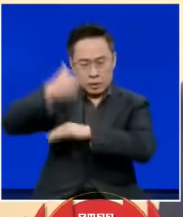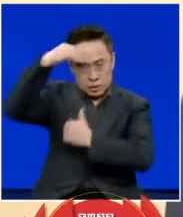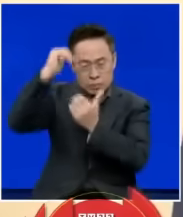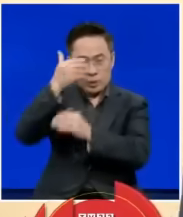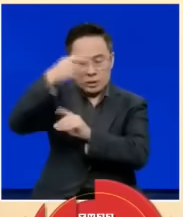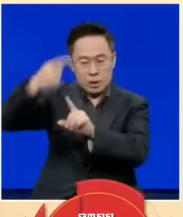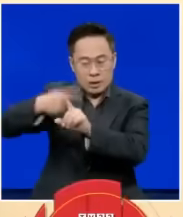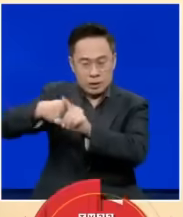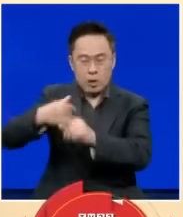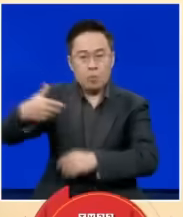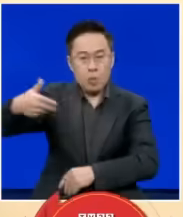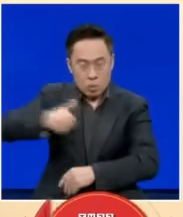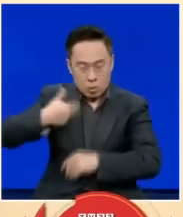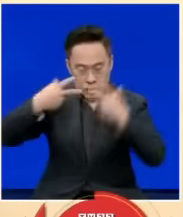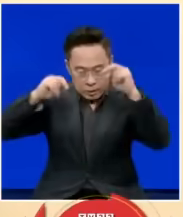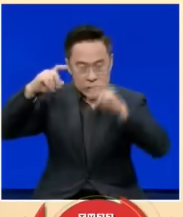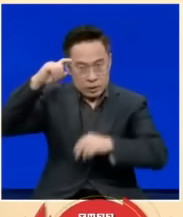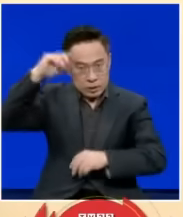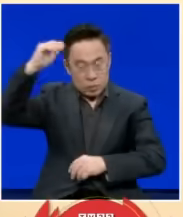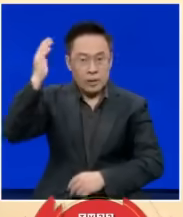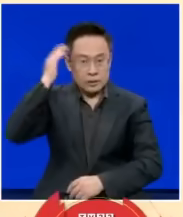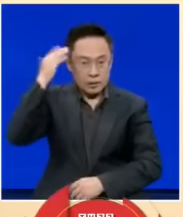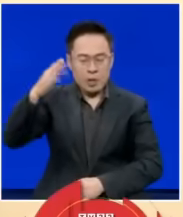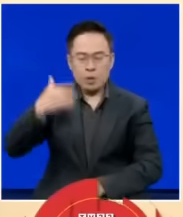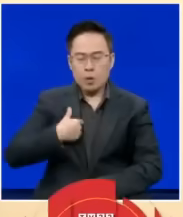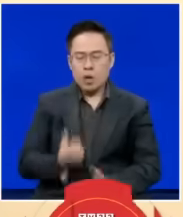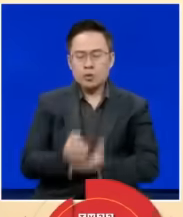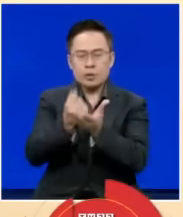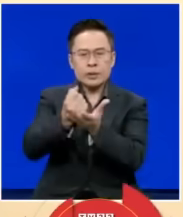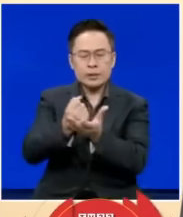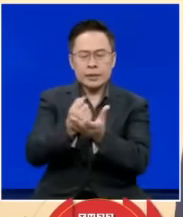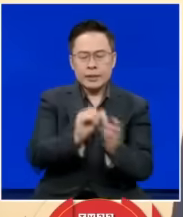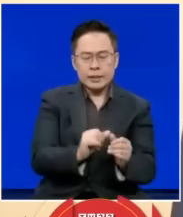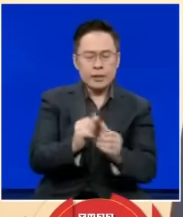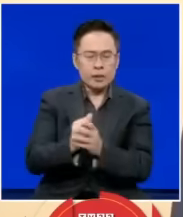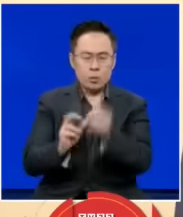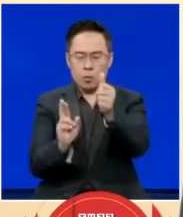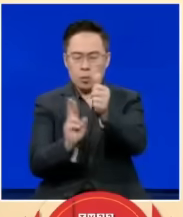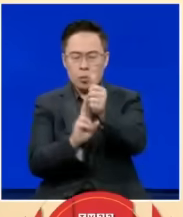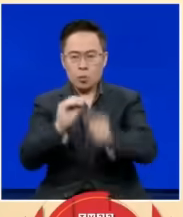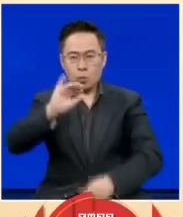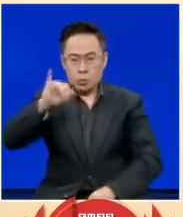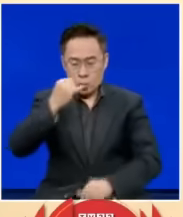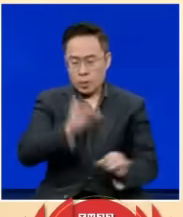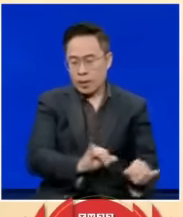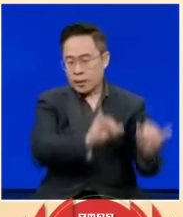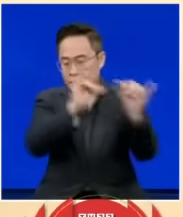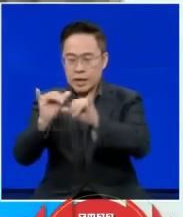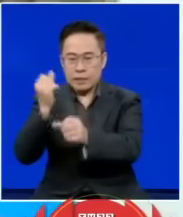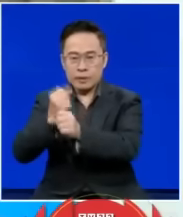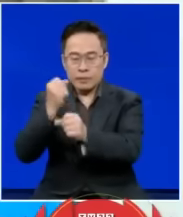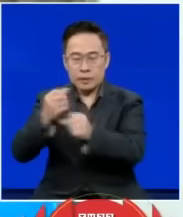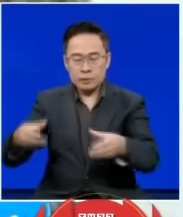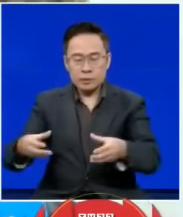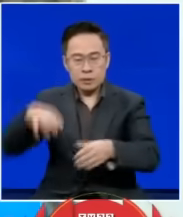ยวข้องกับคณะกรรมการตรวจสอบข้อเท็จจริงที่นายกตั้งขึ้นมามี3ท่านไหมนายกบอกว่ากรรมการชุดนี้ก็ยังตรวจสอบอยู่นะแล้วยังมีอีกหล